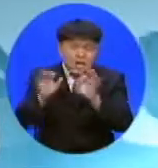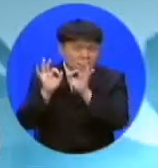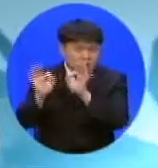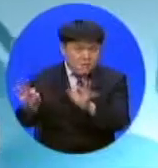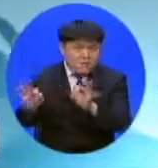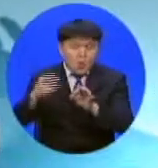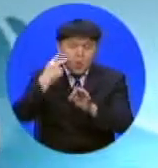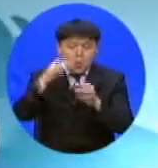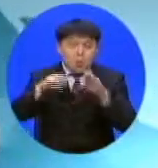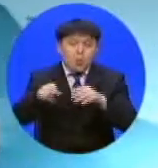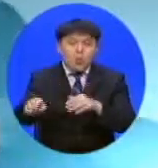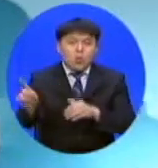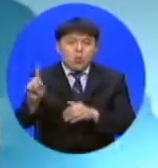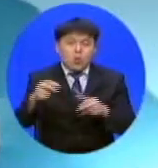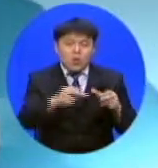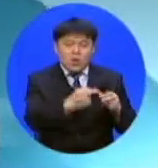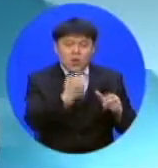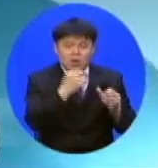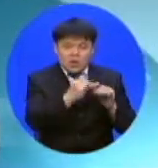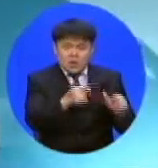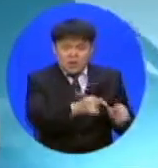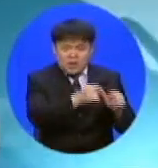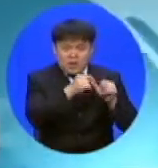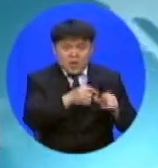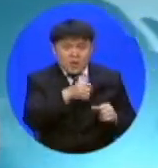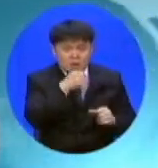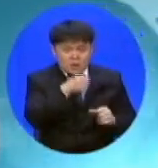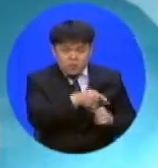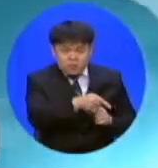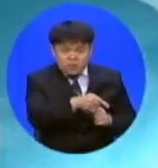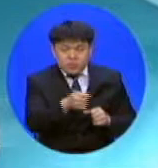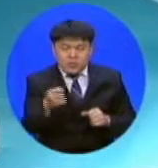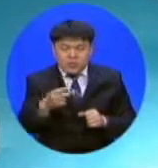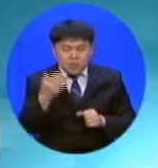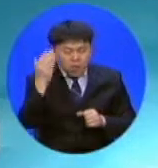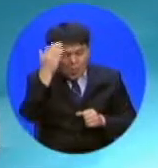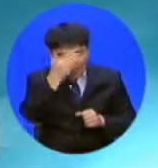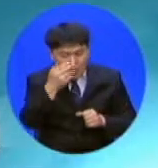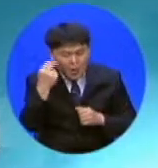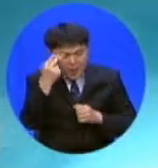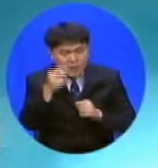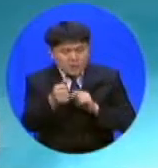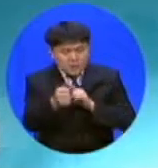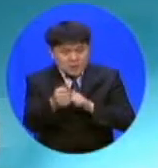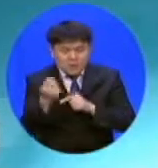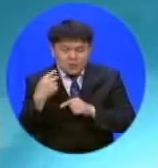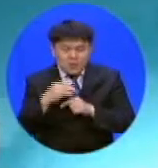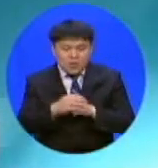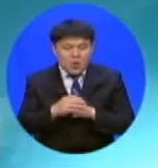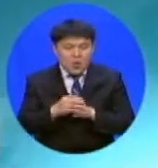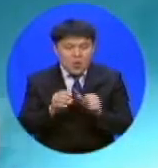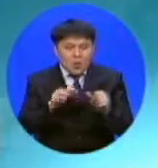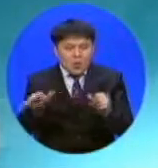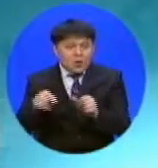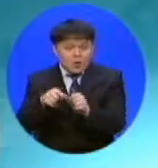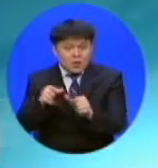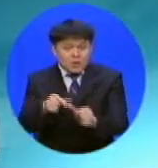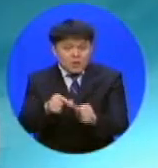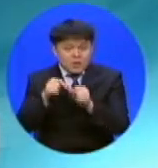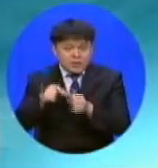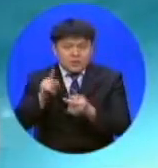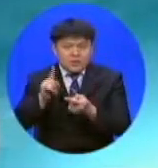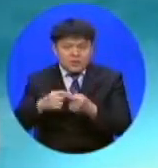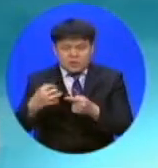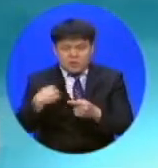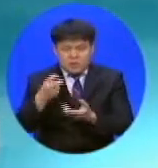미국 같은 경우도 비장애인 고용 비율 혹은 뭐 네. 흑인이라든지 유색인종 그러니까 좀 소수자에 대한 그 고용 쿼터제 같은 게